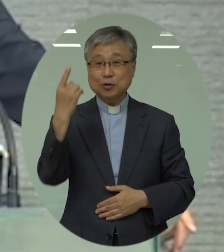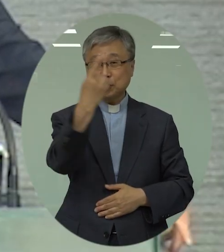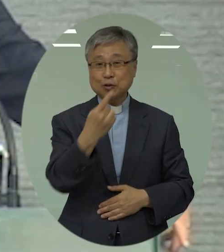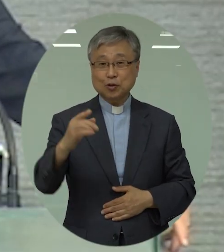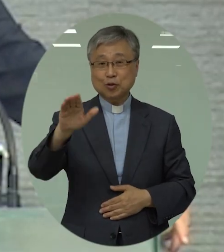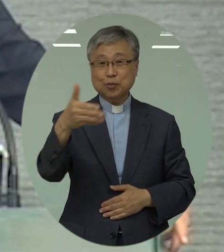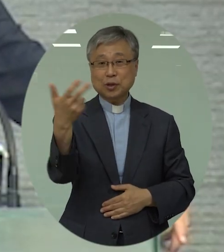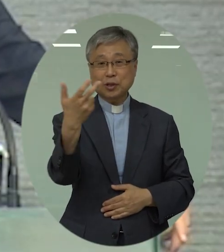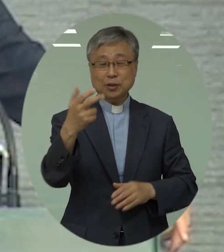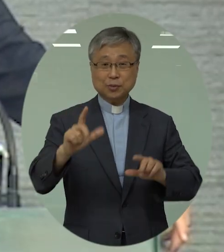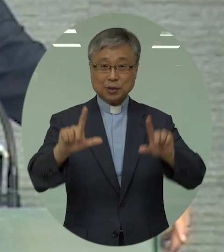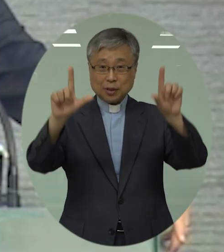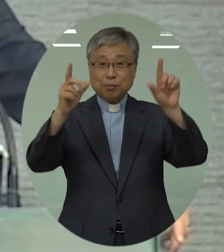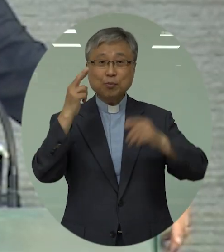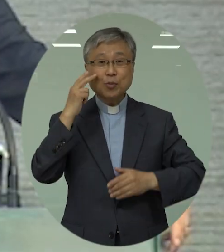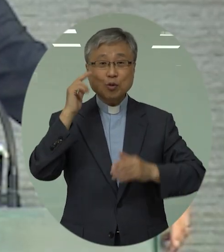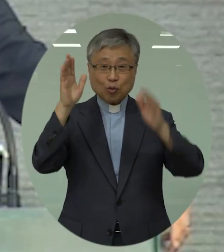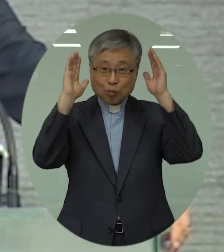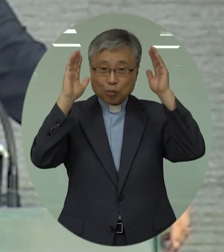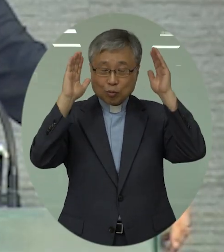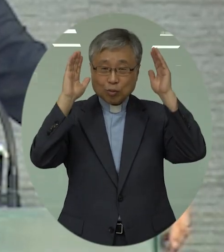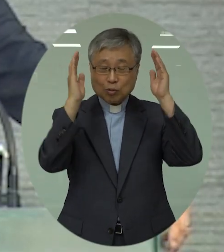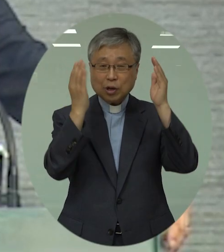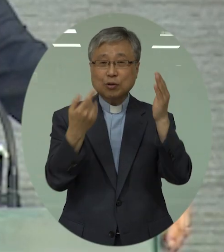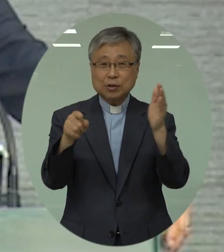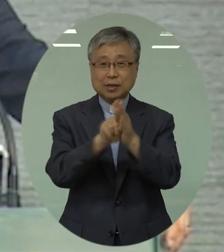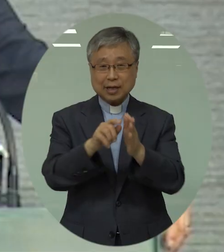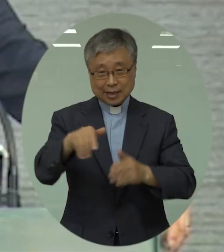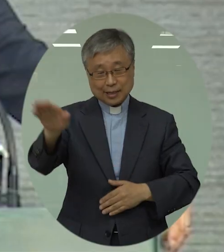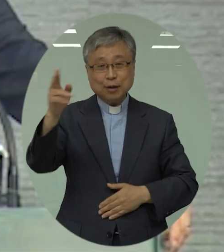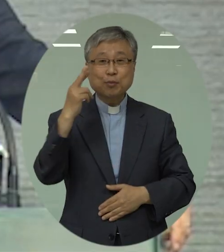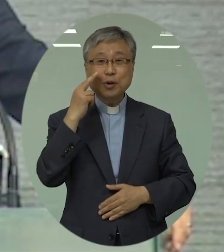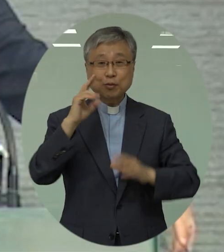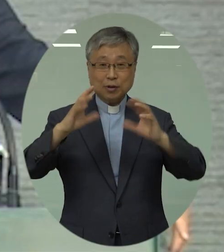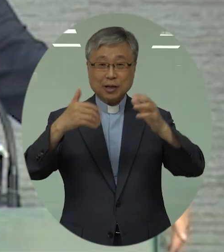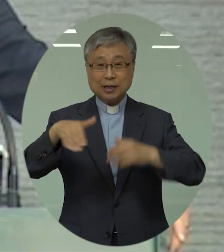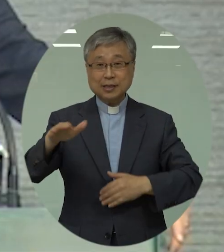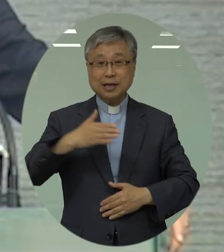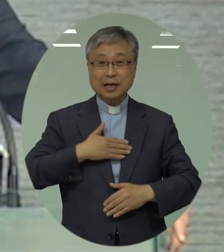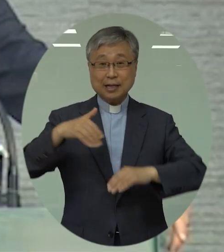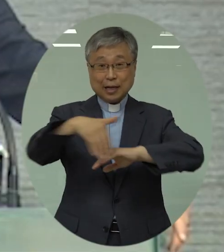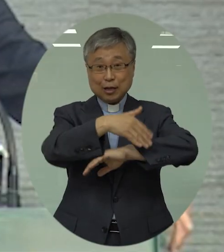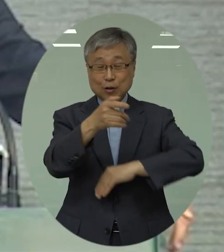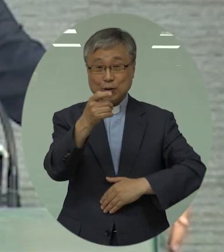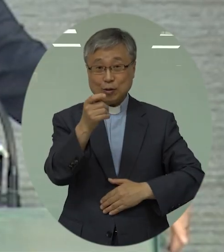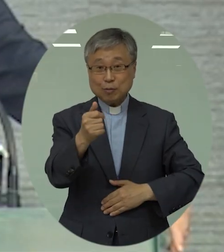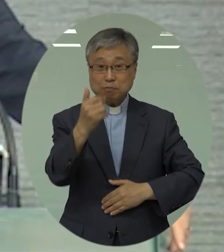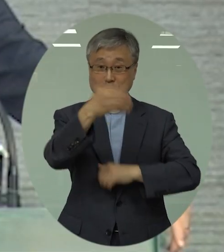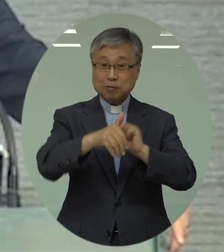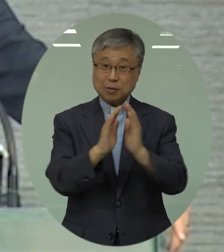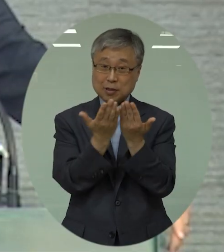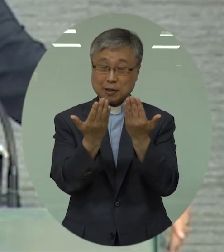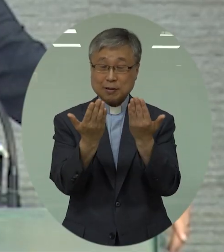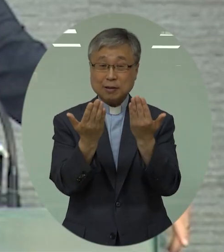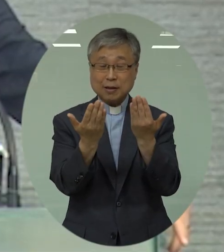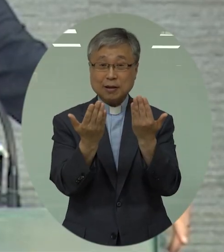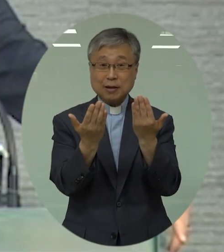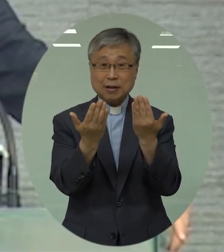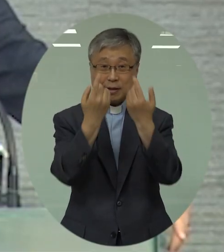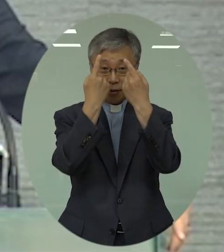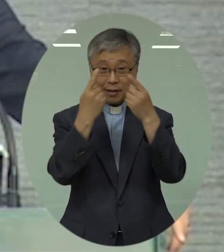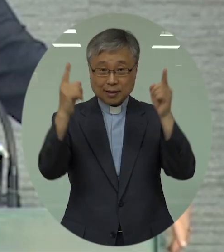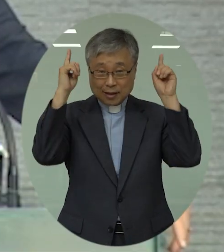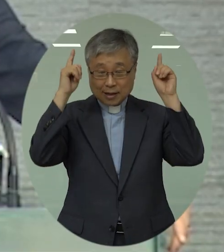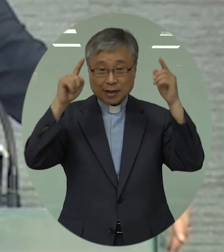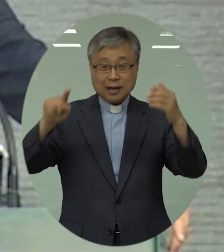1970년대 초에 미국 유학을 갔는데 그때 제가 다닌 조그만 바이블 칼리지 성경 대학